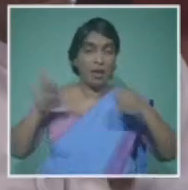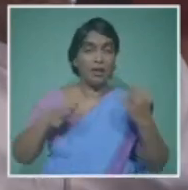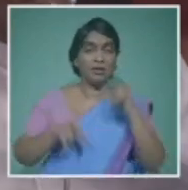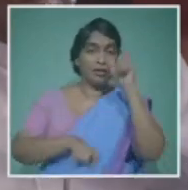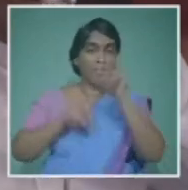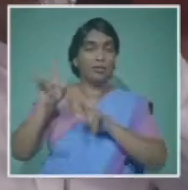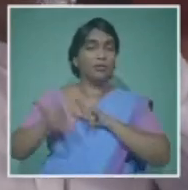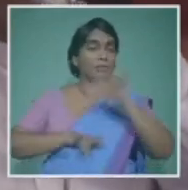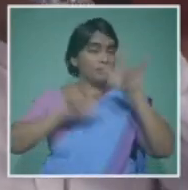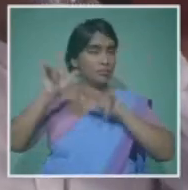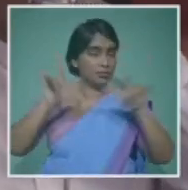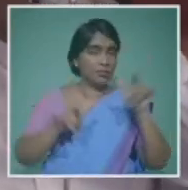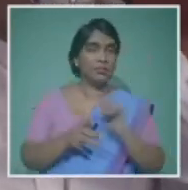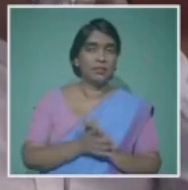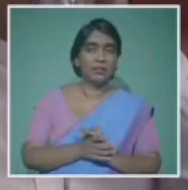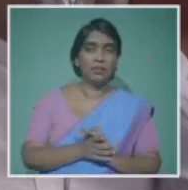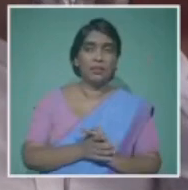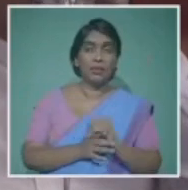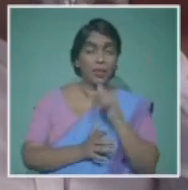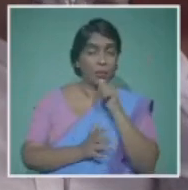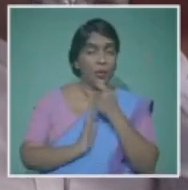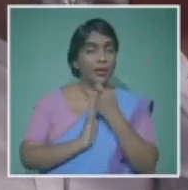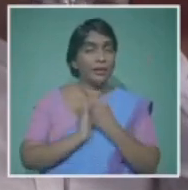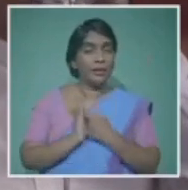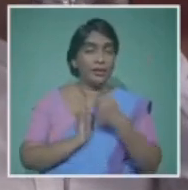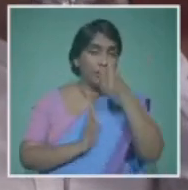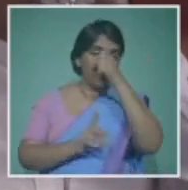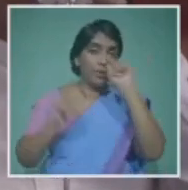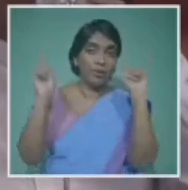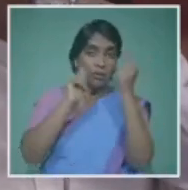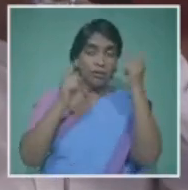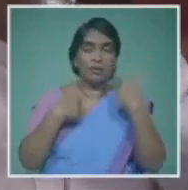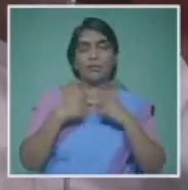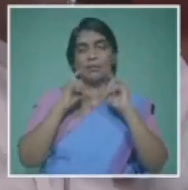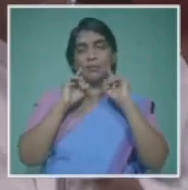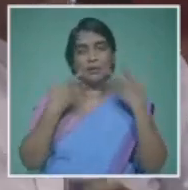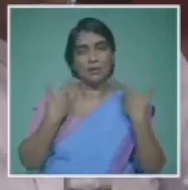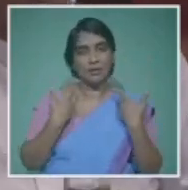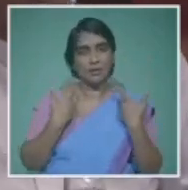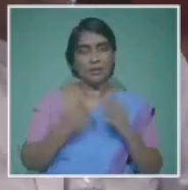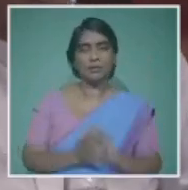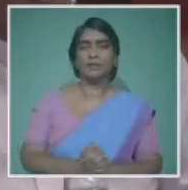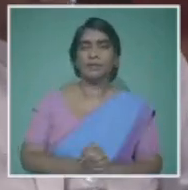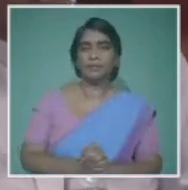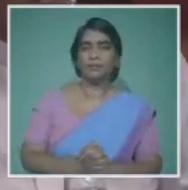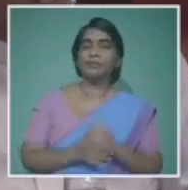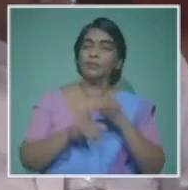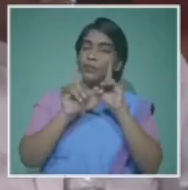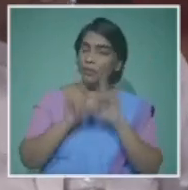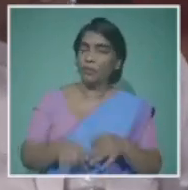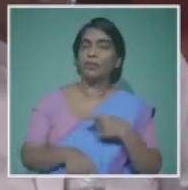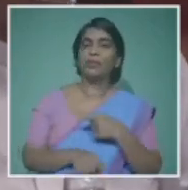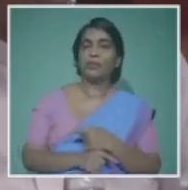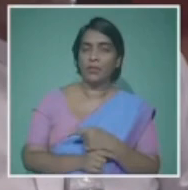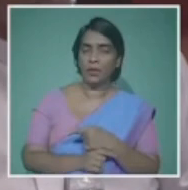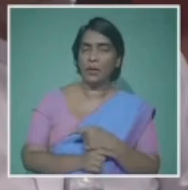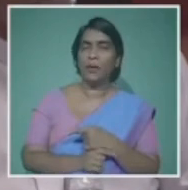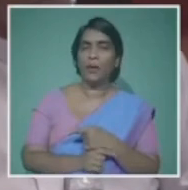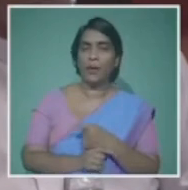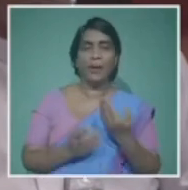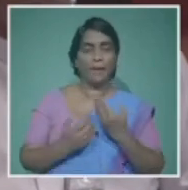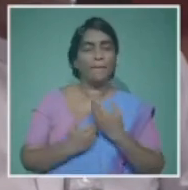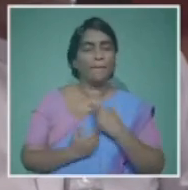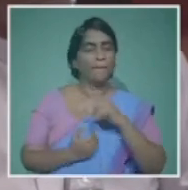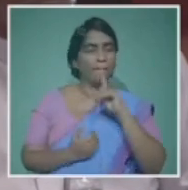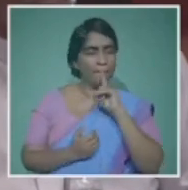hilang. Niti ada kau lagi hilang. Kiya korang hilang dekila apa kita ni pa. Iti make apa kita